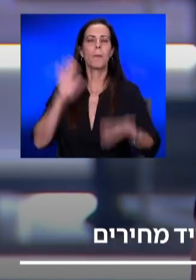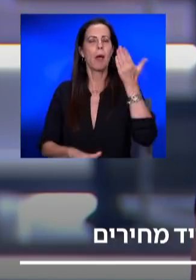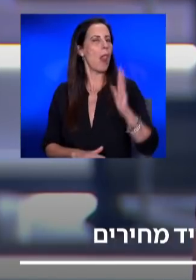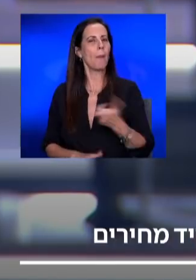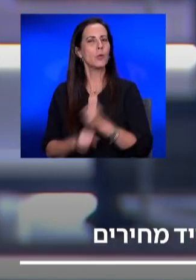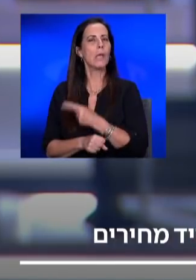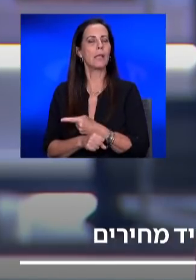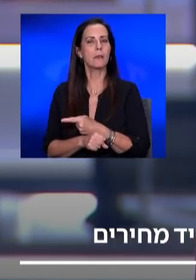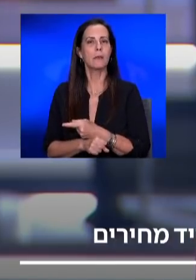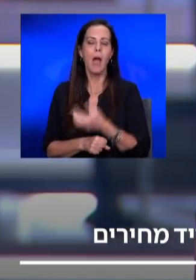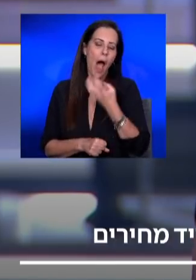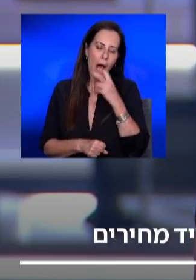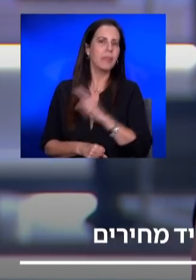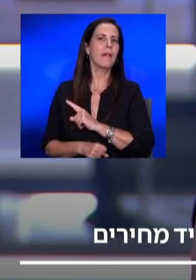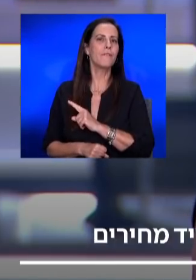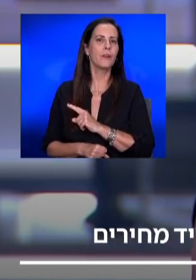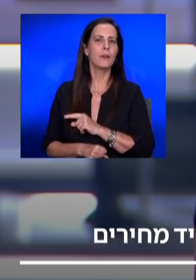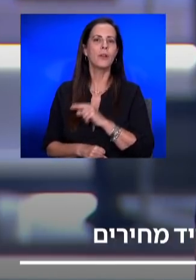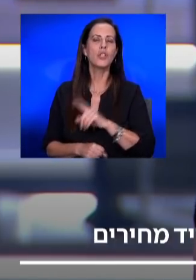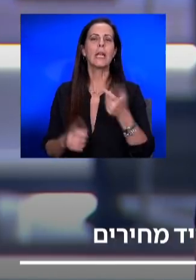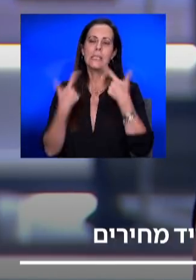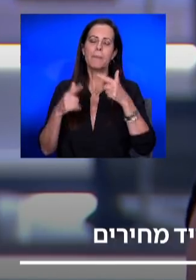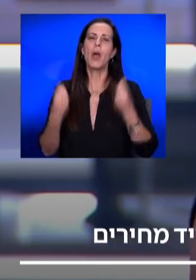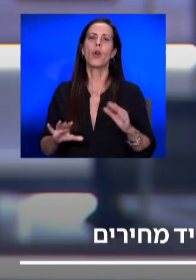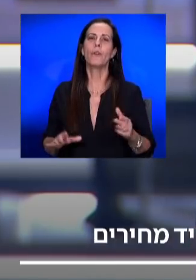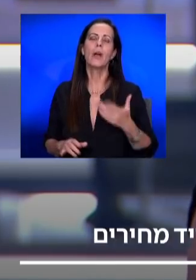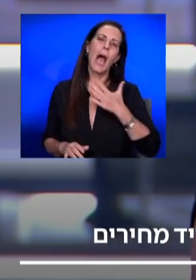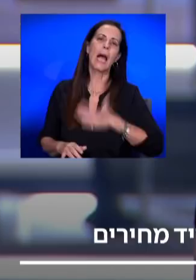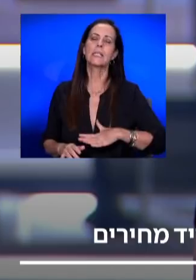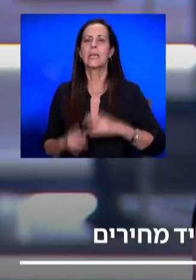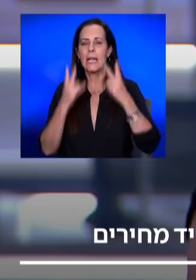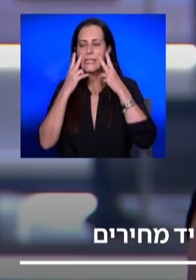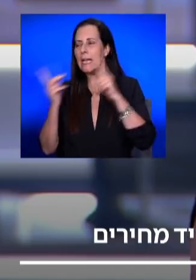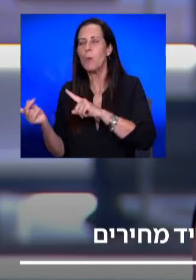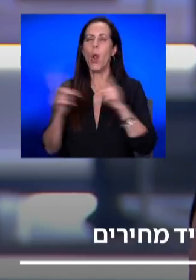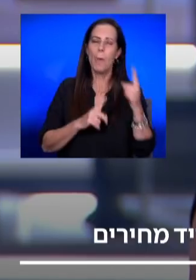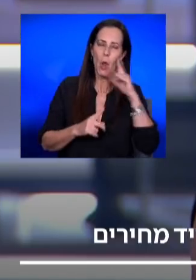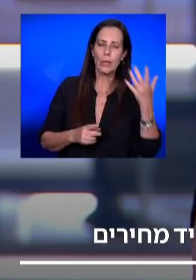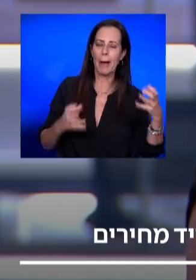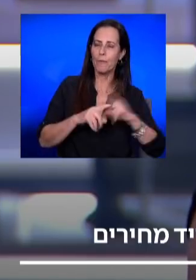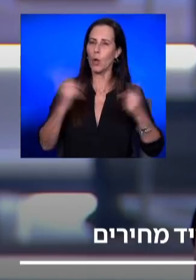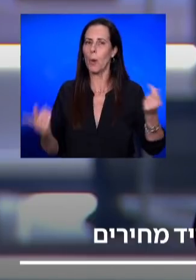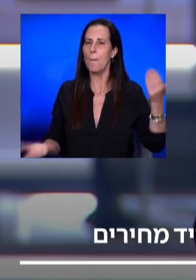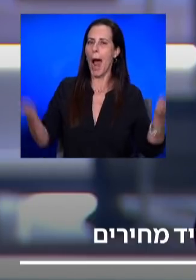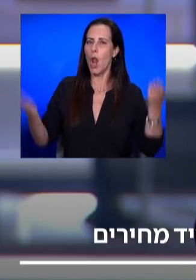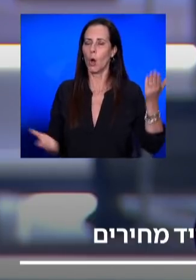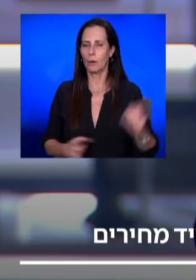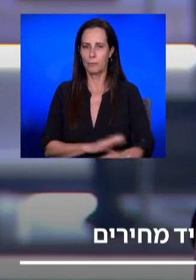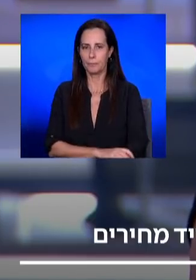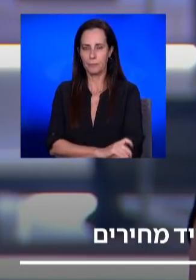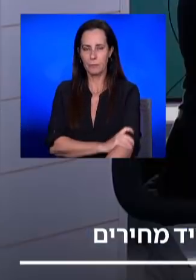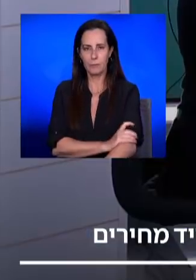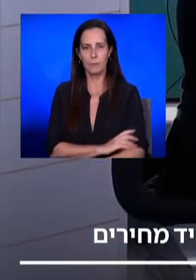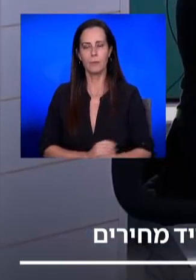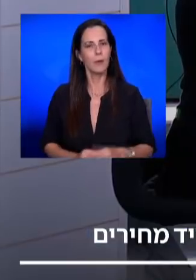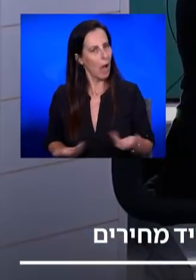מחירים, ועדיף שיהיה לה הסבר יותר טוב מאשר רציתי להסתכל שמאלה, ימינה ושמאלה ולראות שהמתחרים עולים יחד איתי.